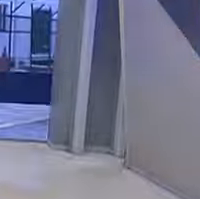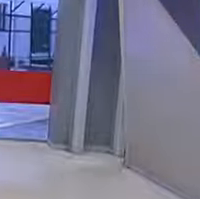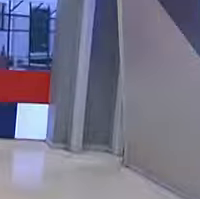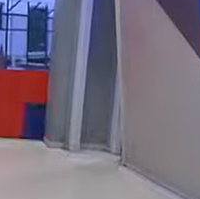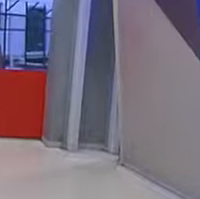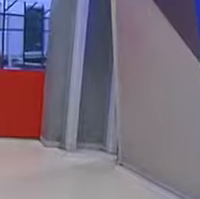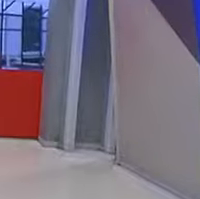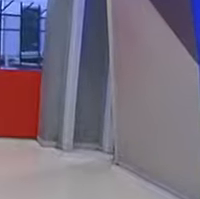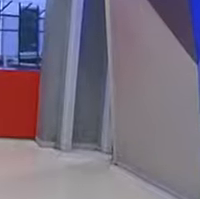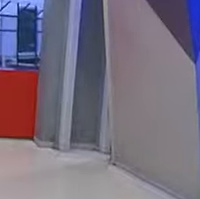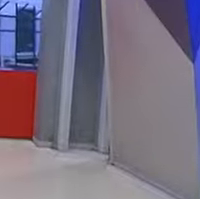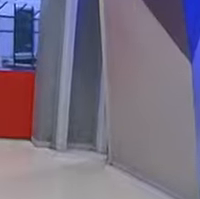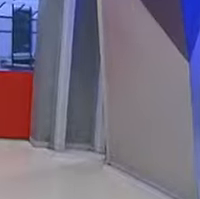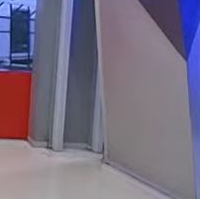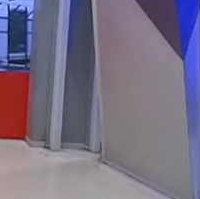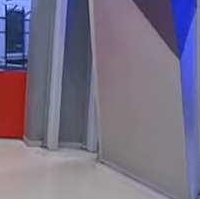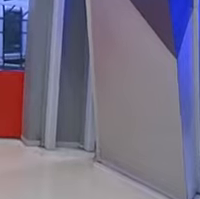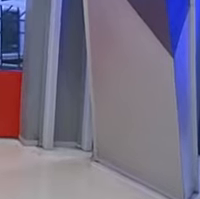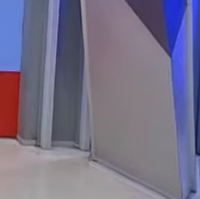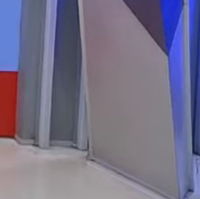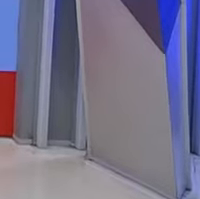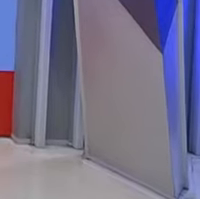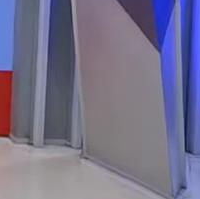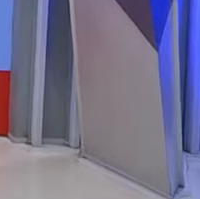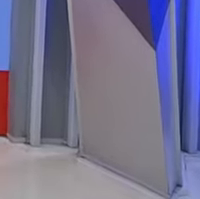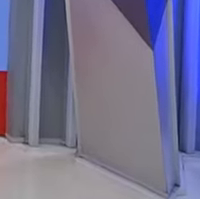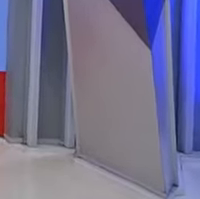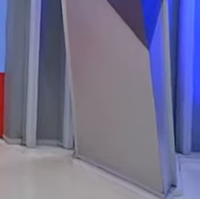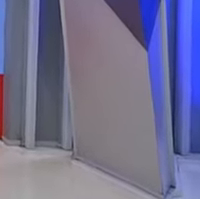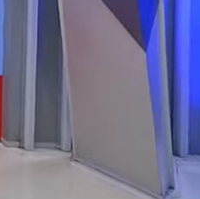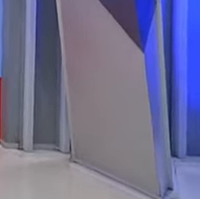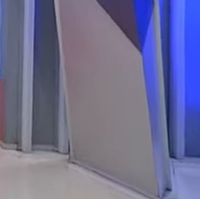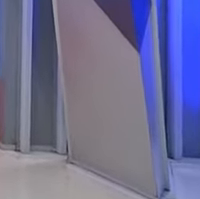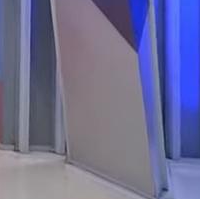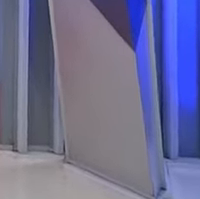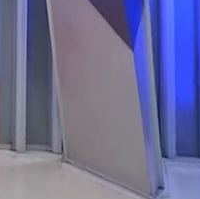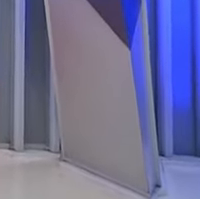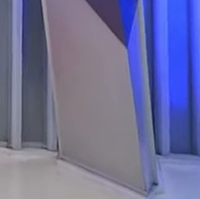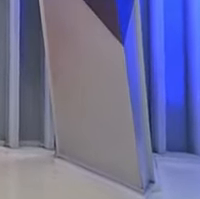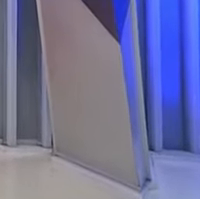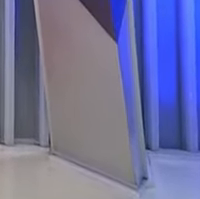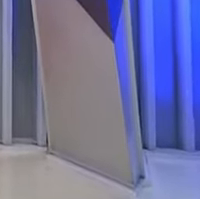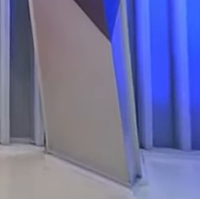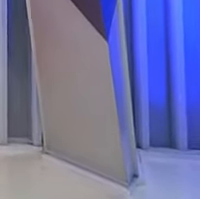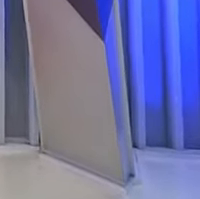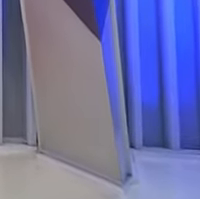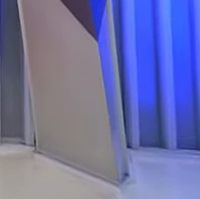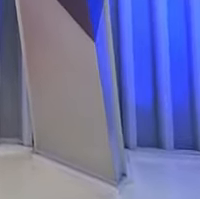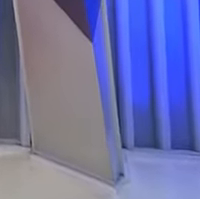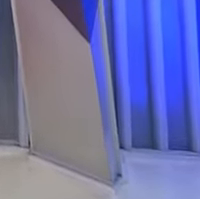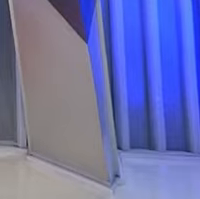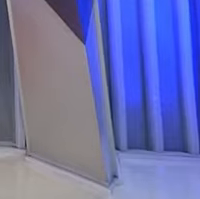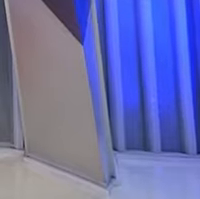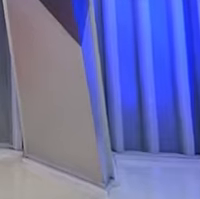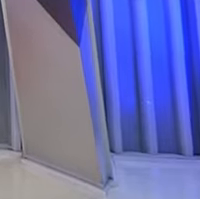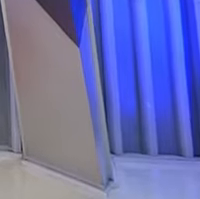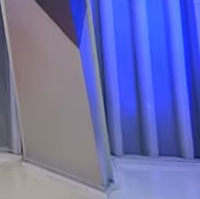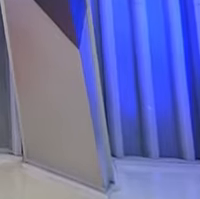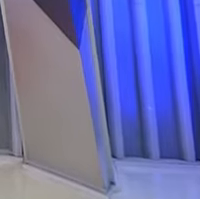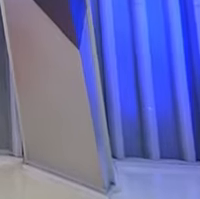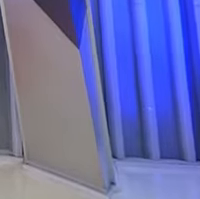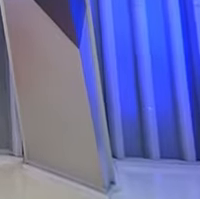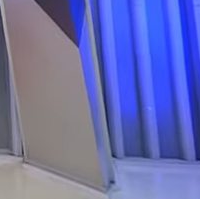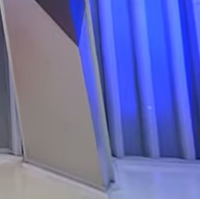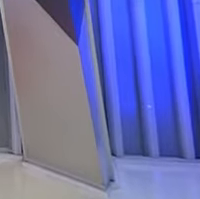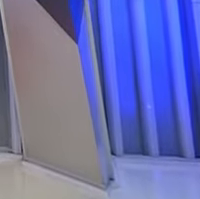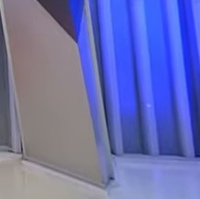Sa pagbabalik ng TV Patrol, National Grid Corporation of the Philippines nanganganib na matanggalan ng